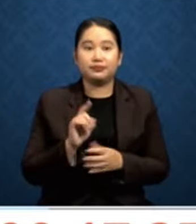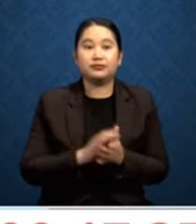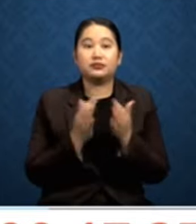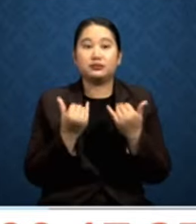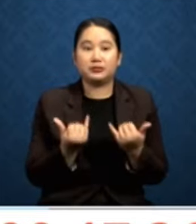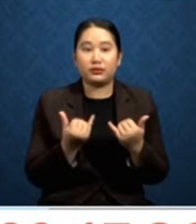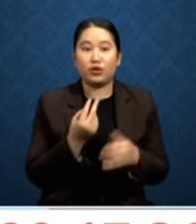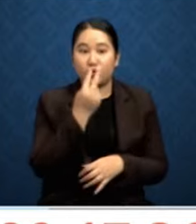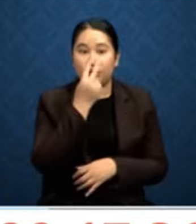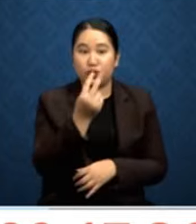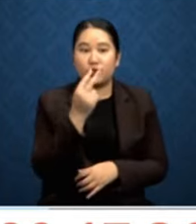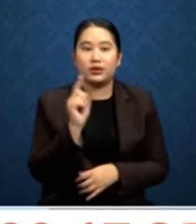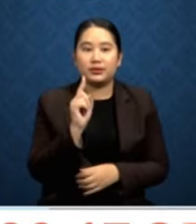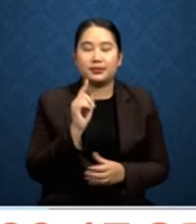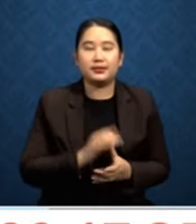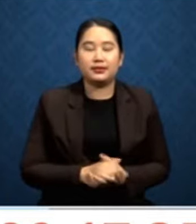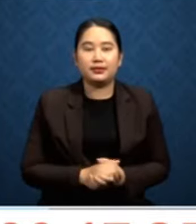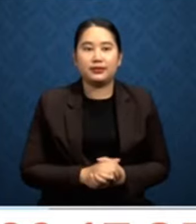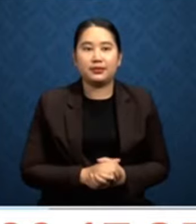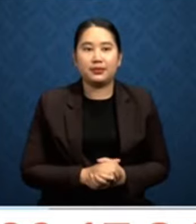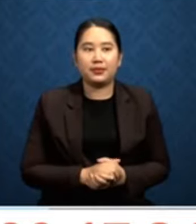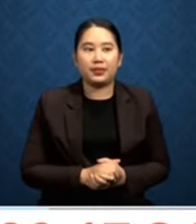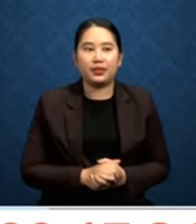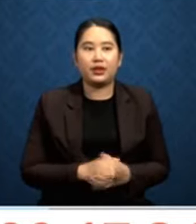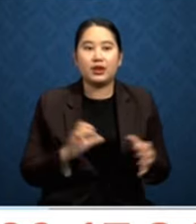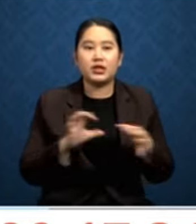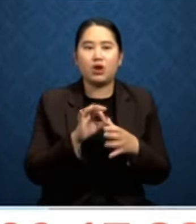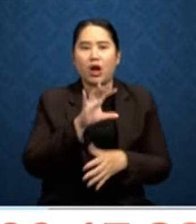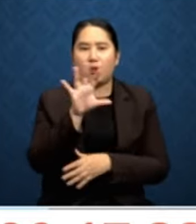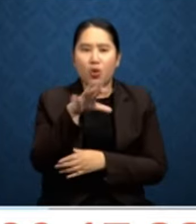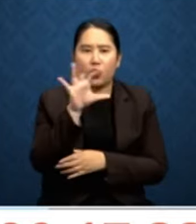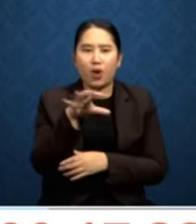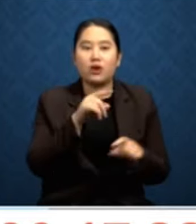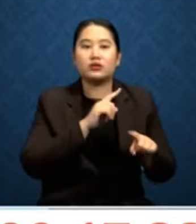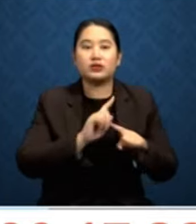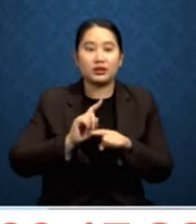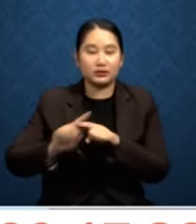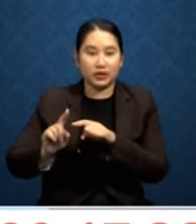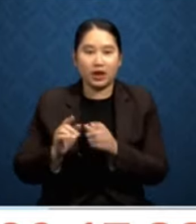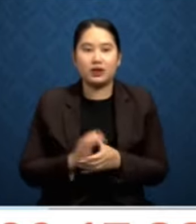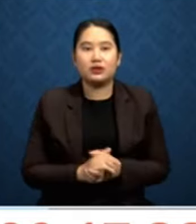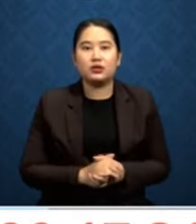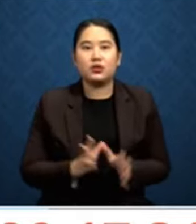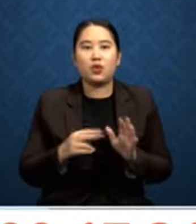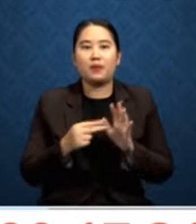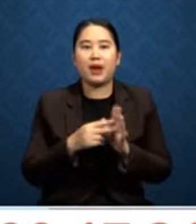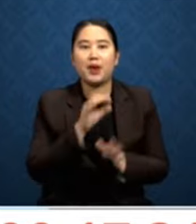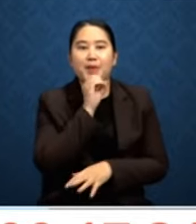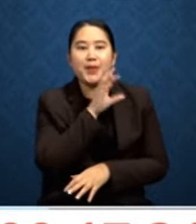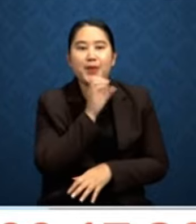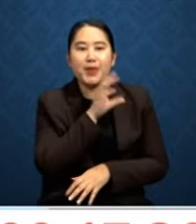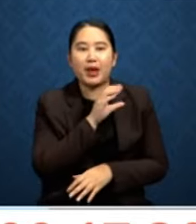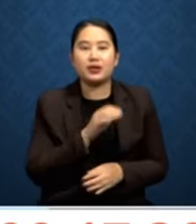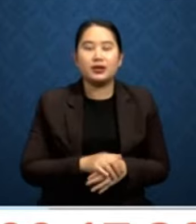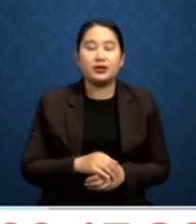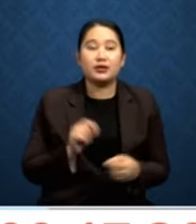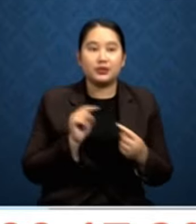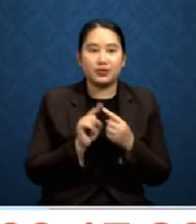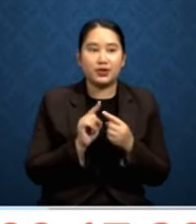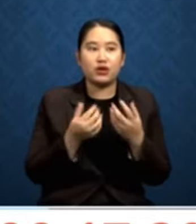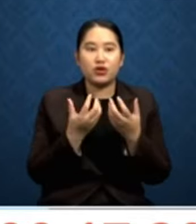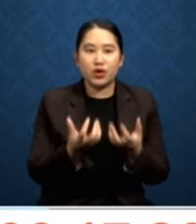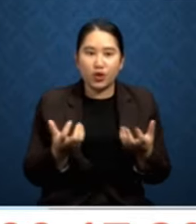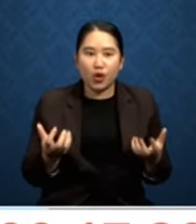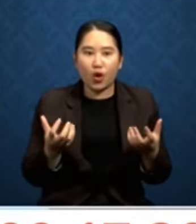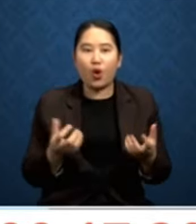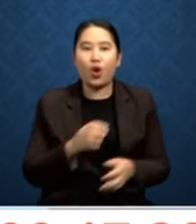ผมให้ดูว่า พวกสารพัศการหลอกลวงเนี่ย เขาก็ขยันที่หาผลิตภัณฑ